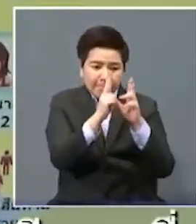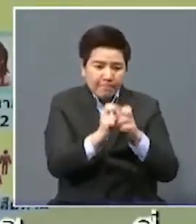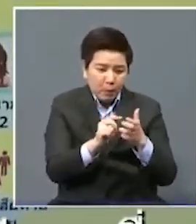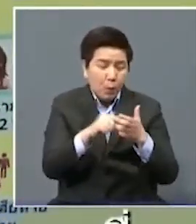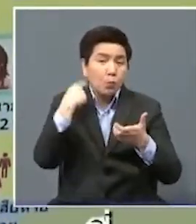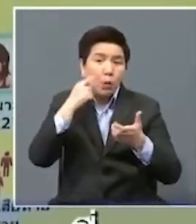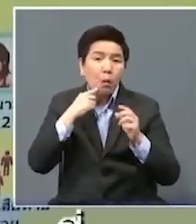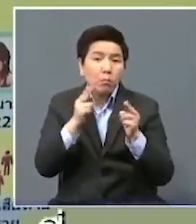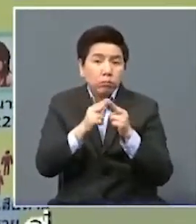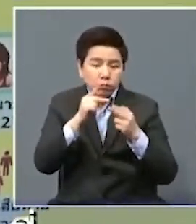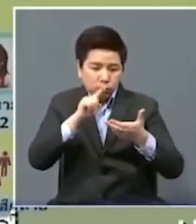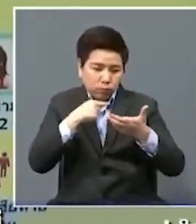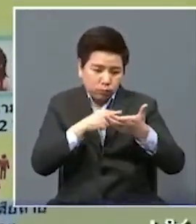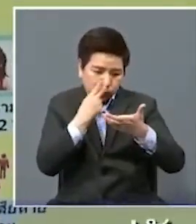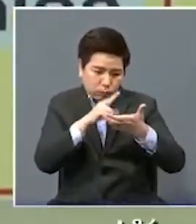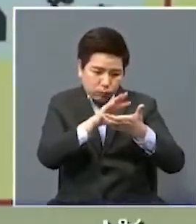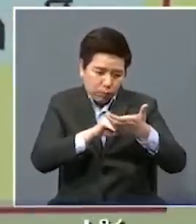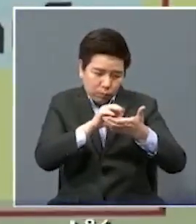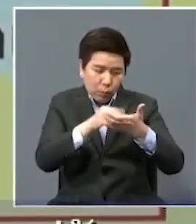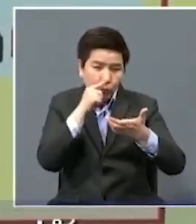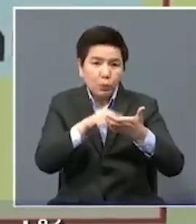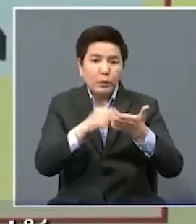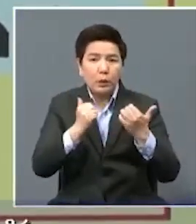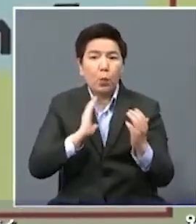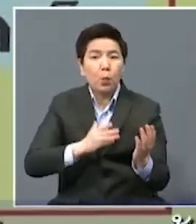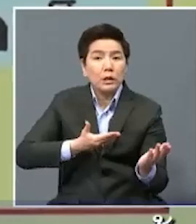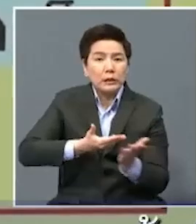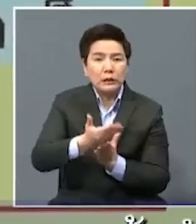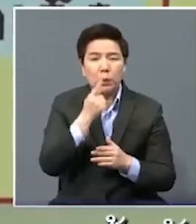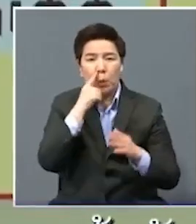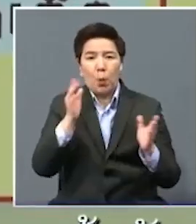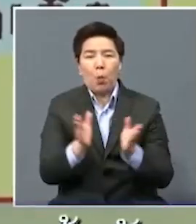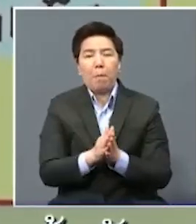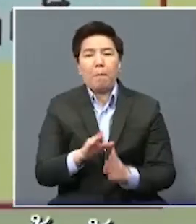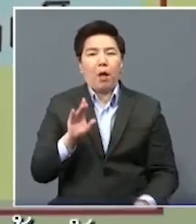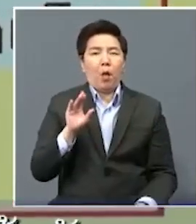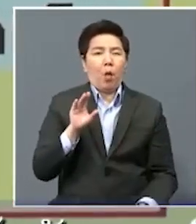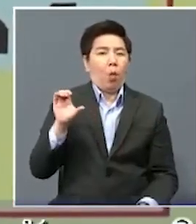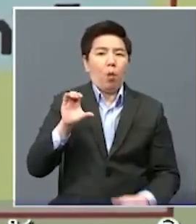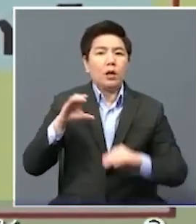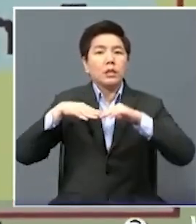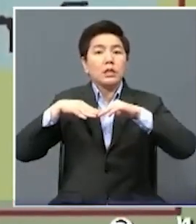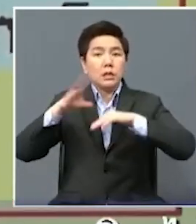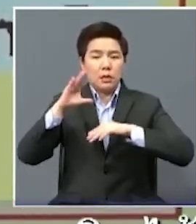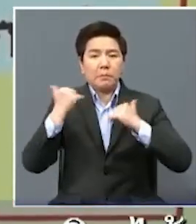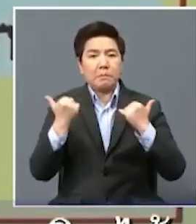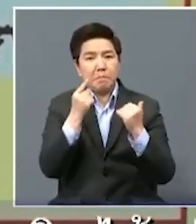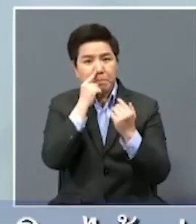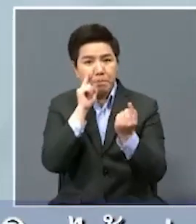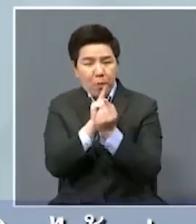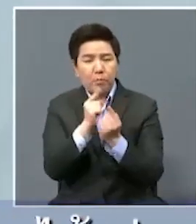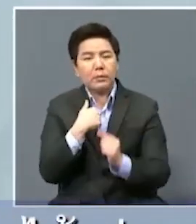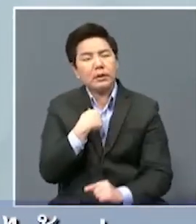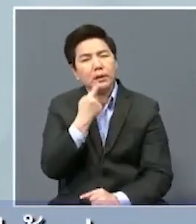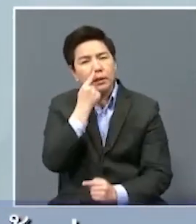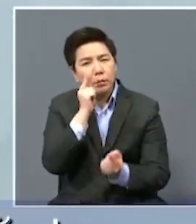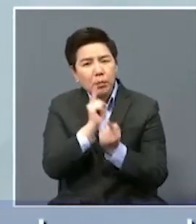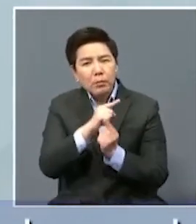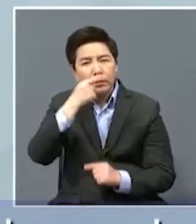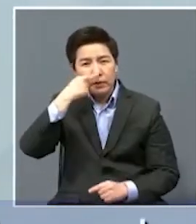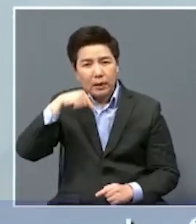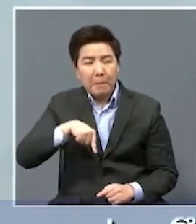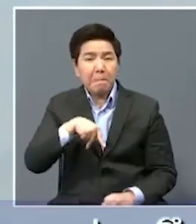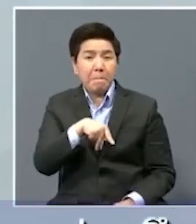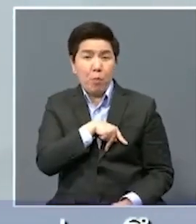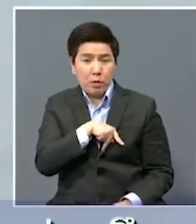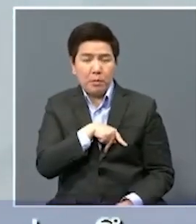ของหญิงสาวที่ตกเป็นเหยื่อเนี่ยนะคะกลุ่มผู้ซื้อก็มีมากกว่า100รายนะในจำนวนนี้น่าเศร้ามากจริงๆเมืองไทยของเรา